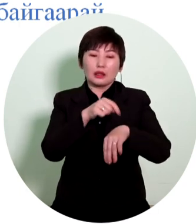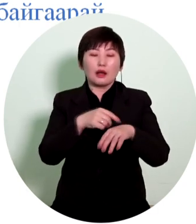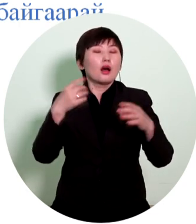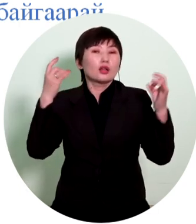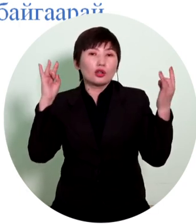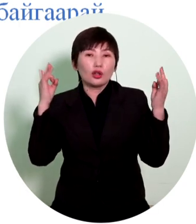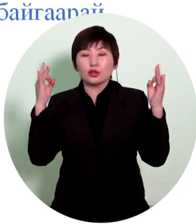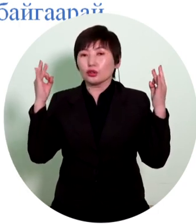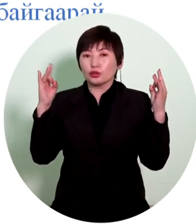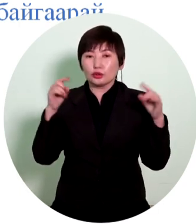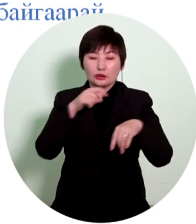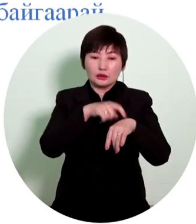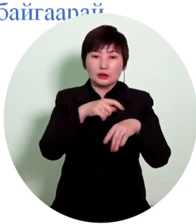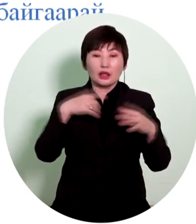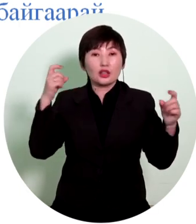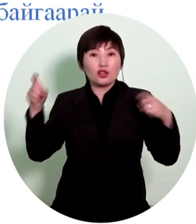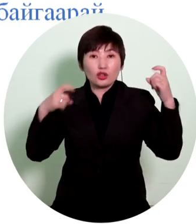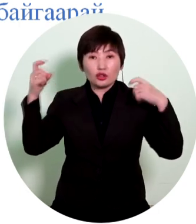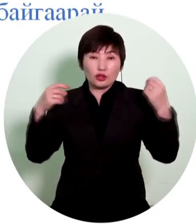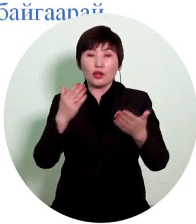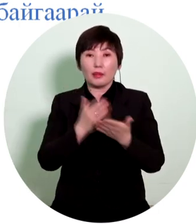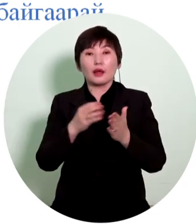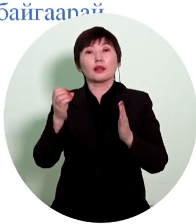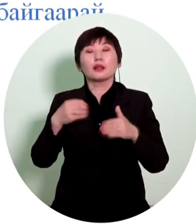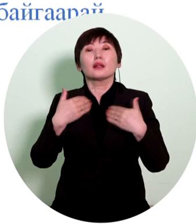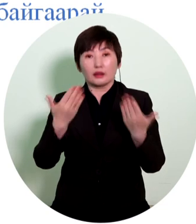тоглож цагийг зугаатай өнгөрөөж явах хэрэгтэй.